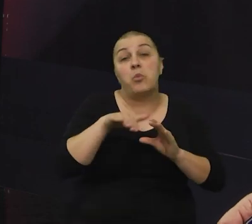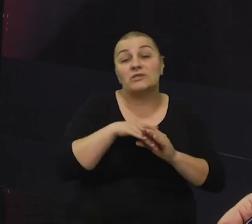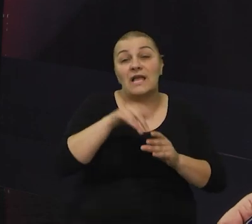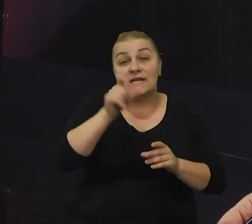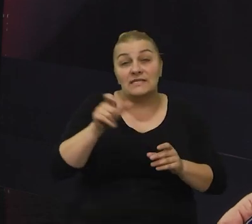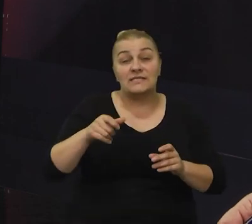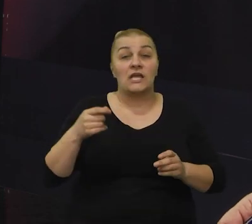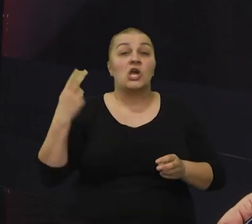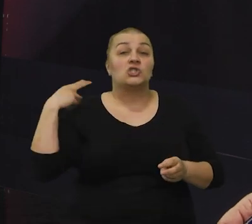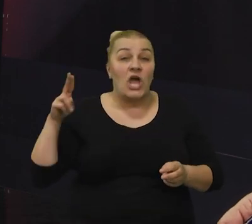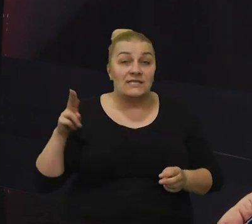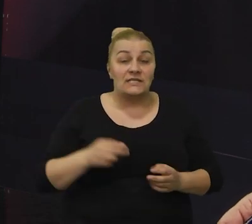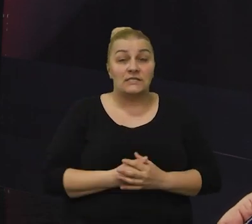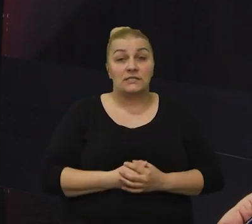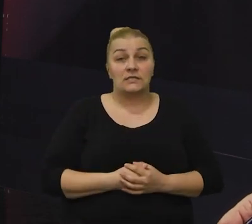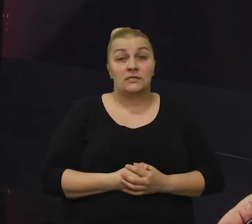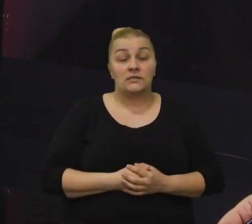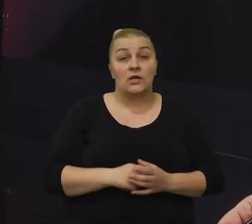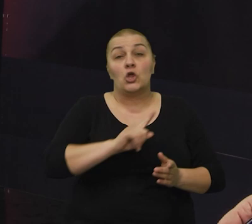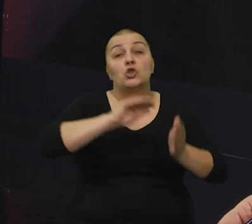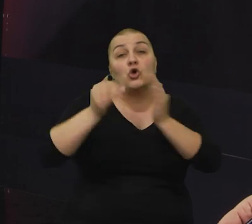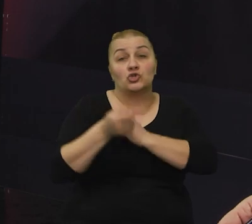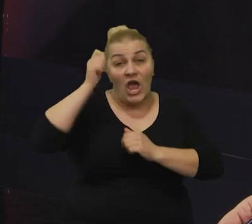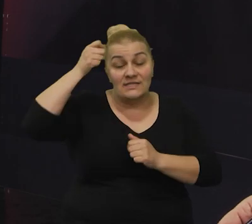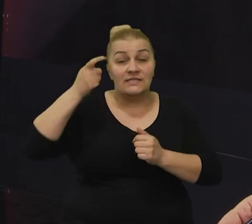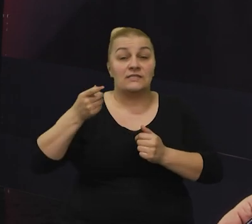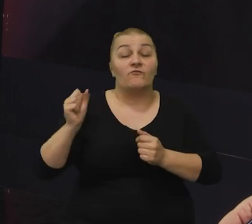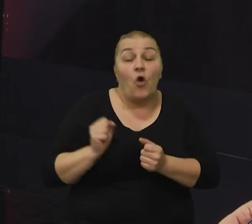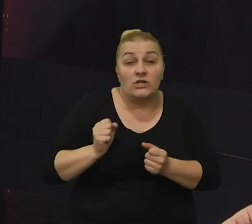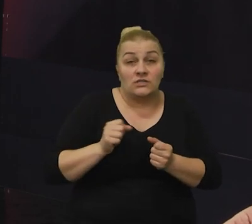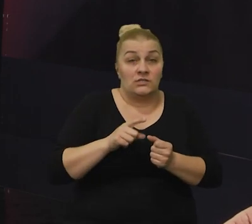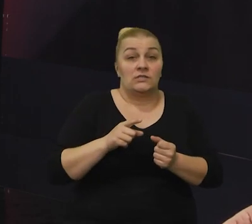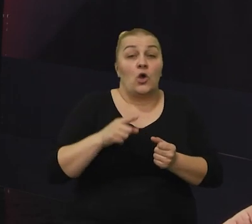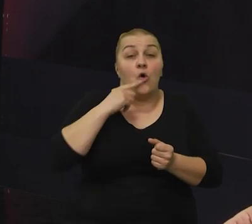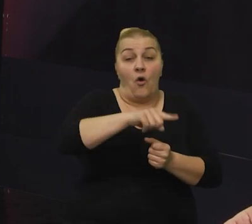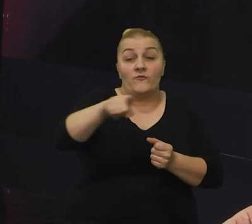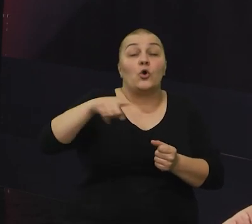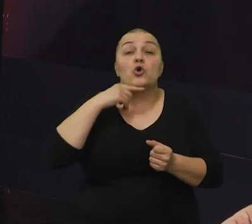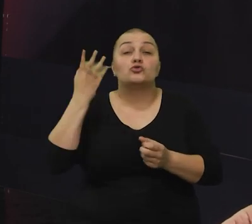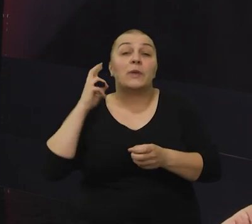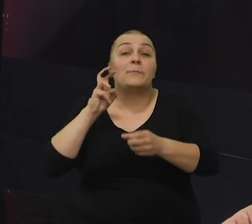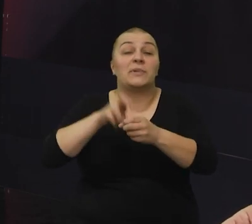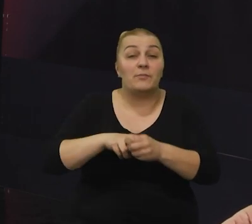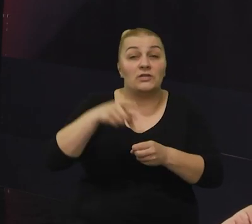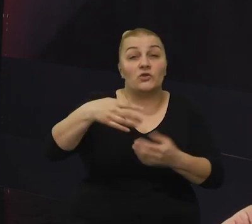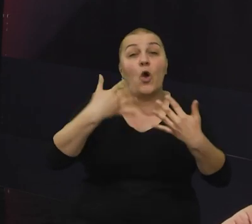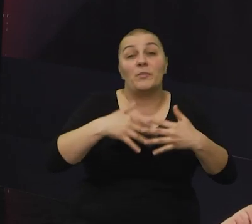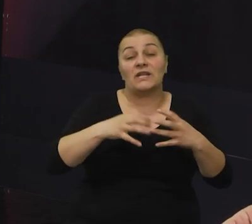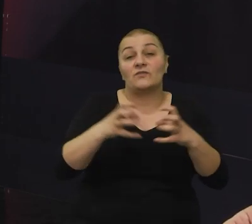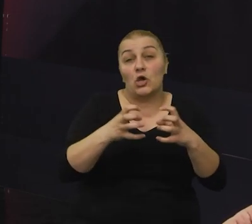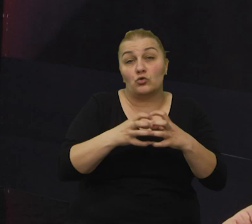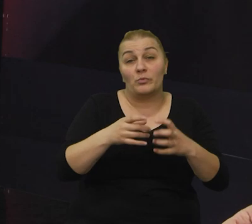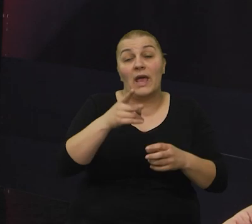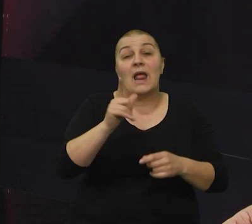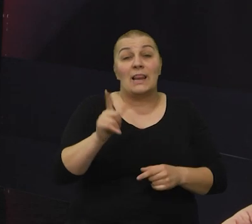djelatnici, časnici, dočasnici, vojnici koji su bili pripadnici operativne grupe